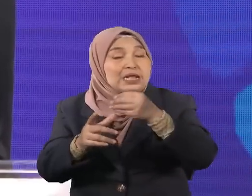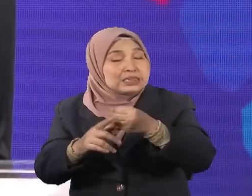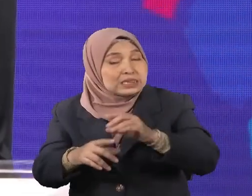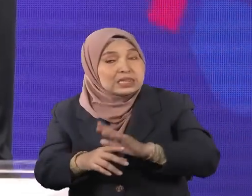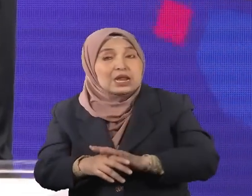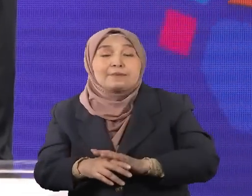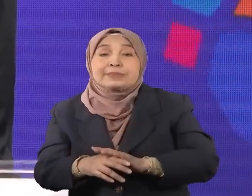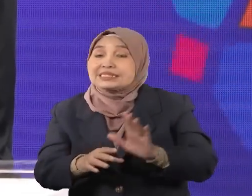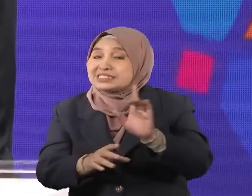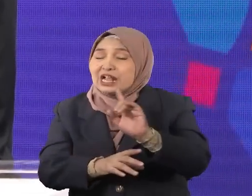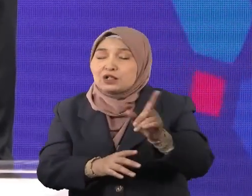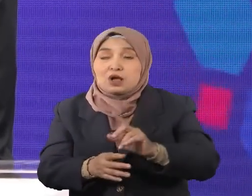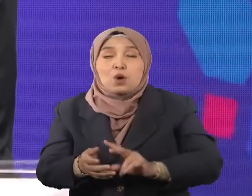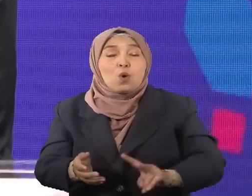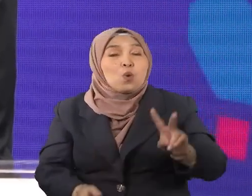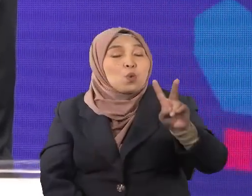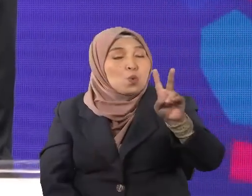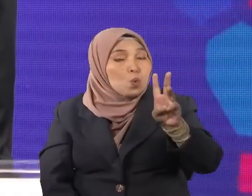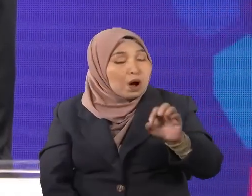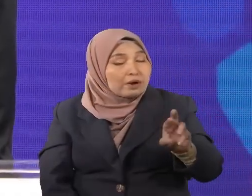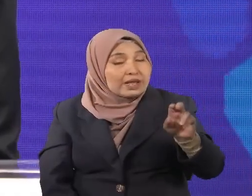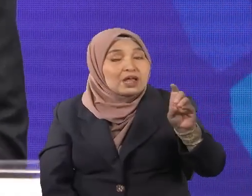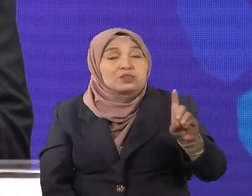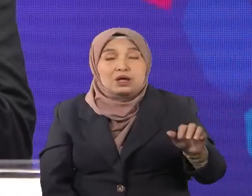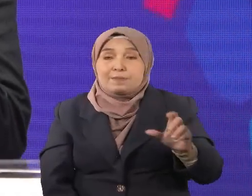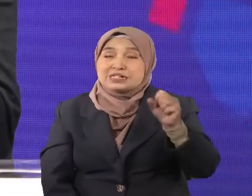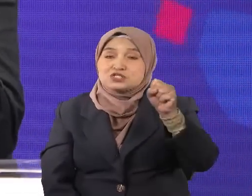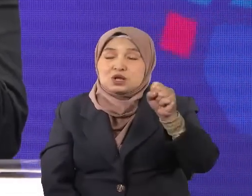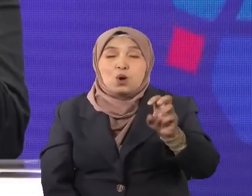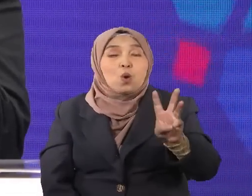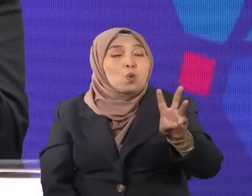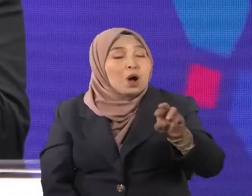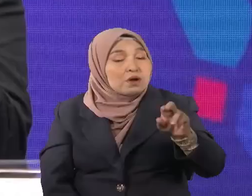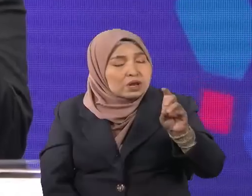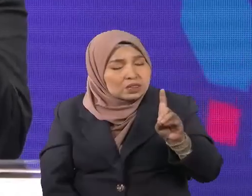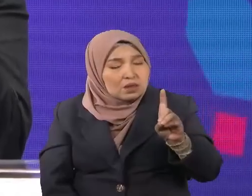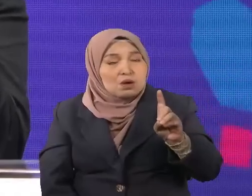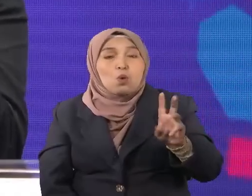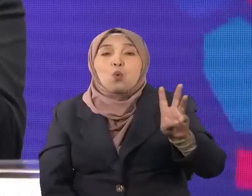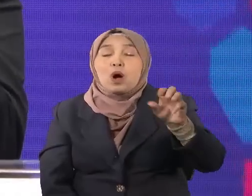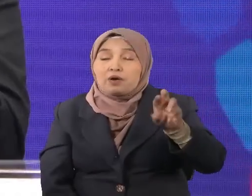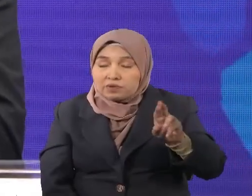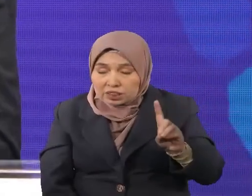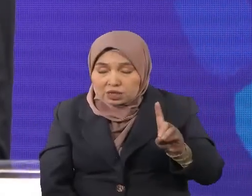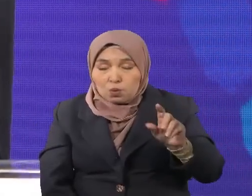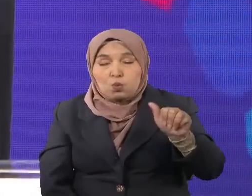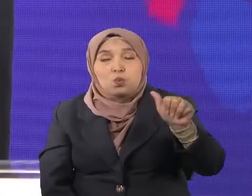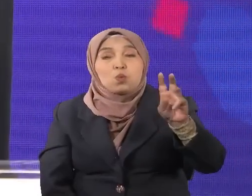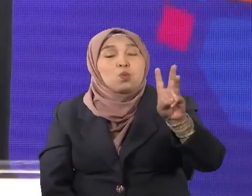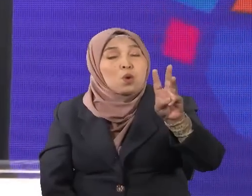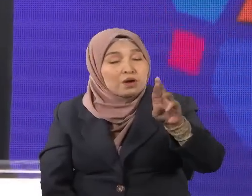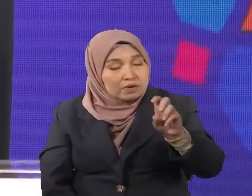kan. Jangan warid wan, warid pegang dia, warid, warid wanun,